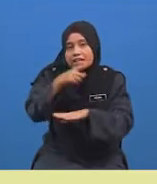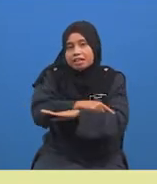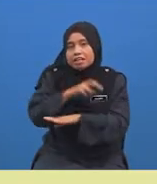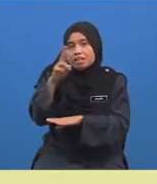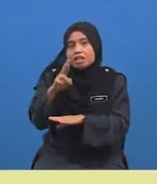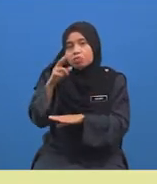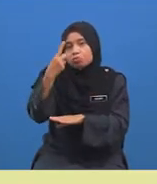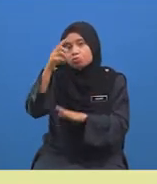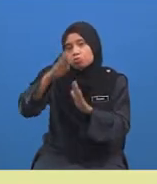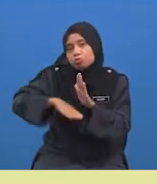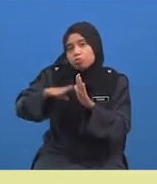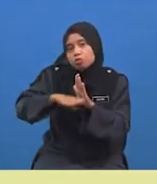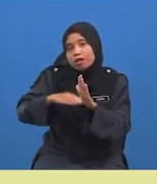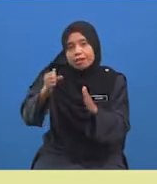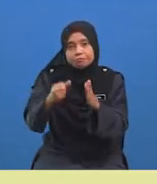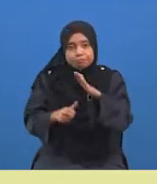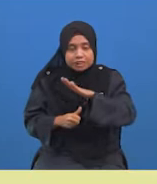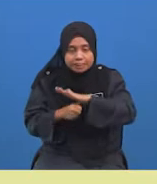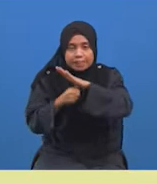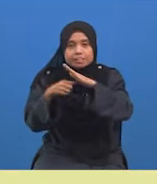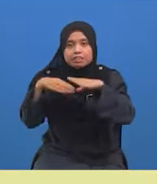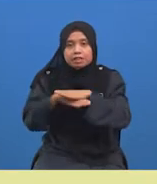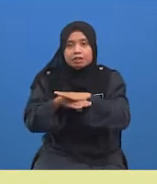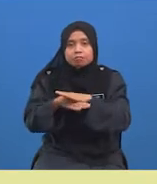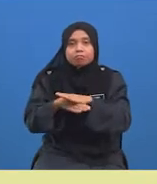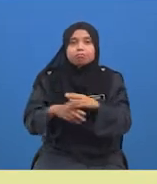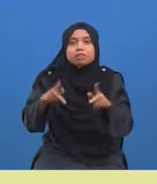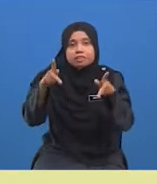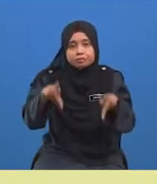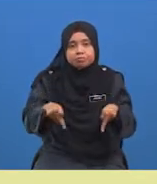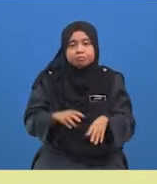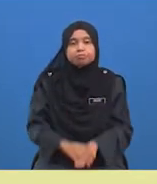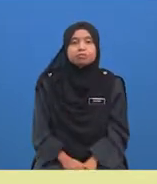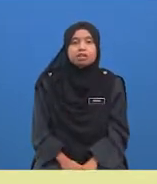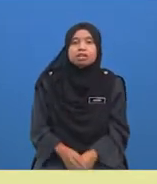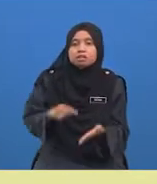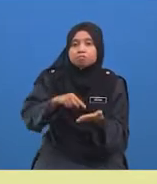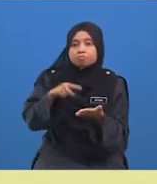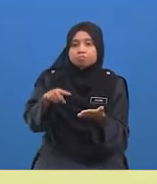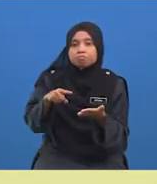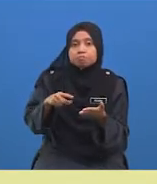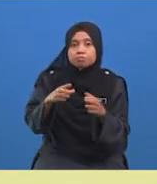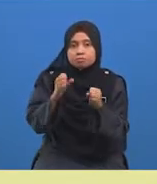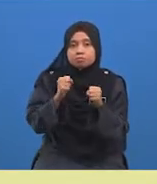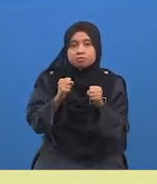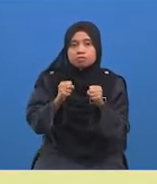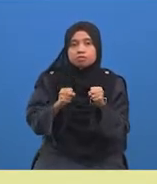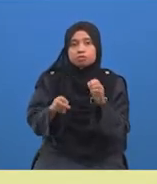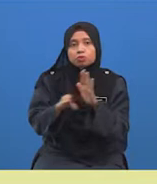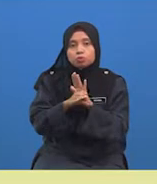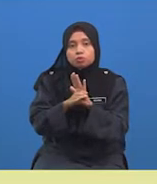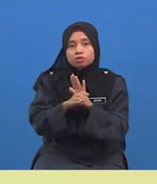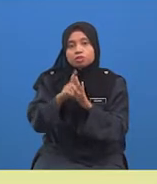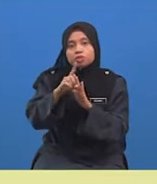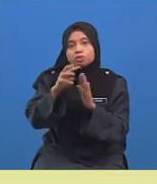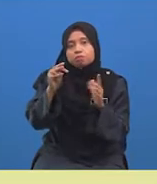Rabu bagi mengurangkan stres dalam kalangan pekerja. Di sini pelajar mendapat markah bagi